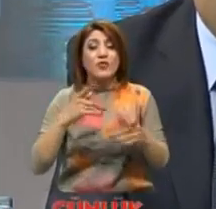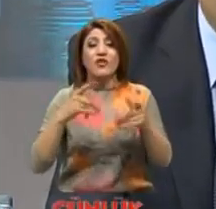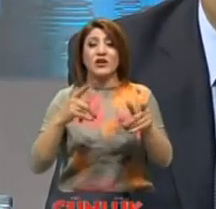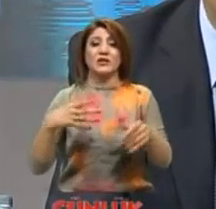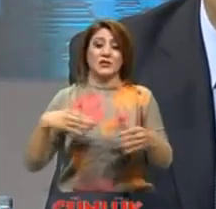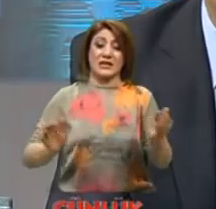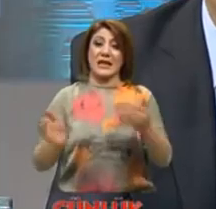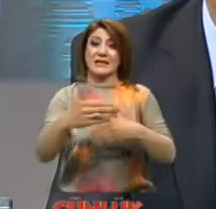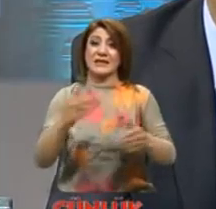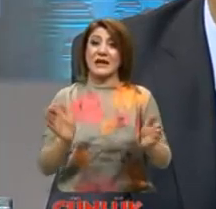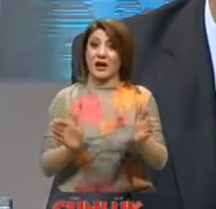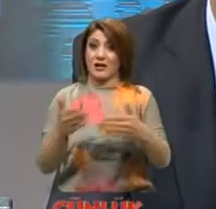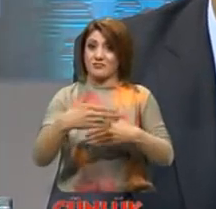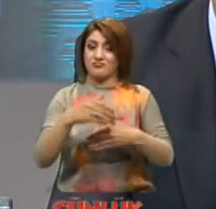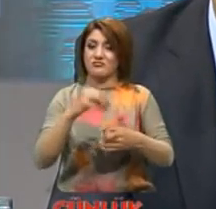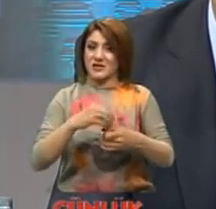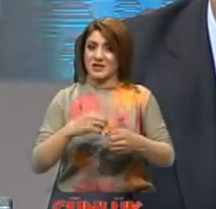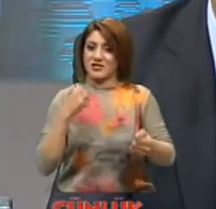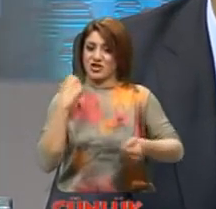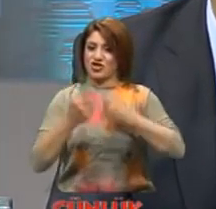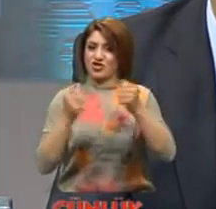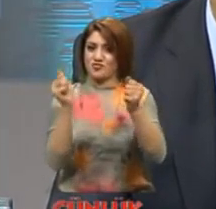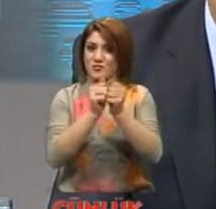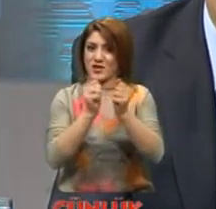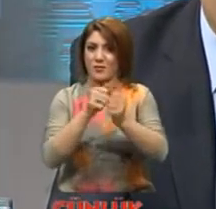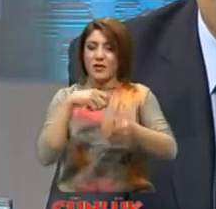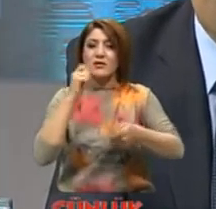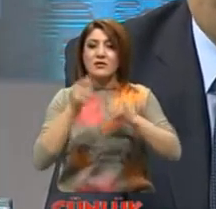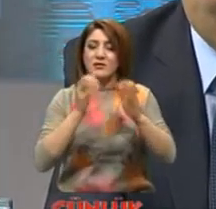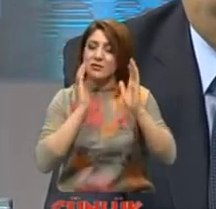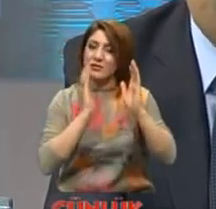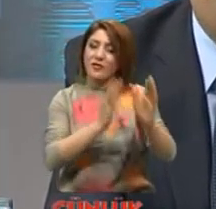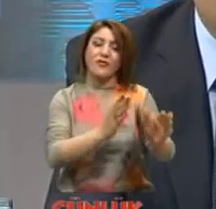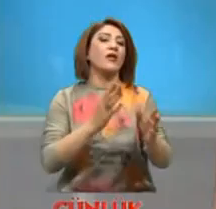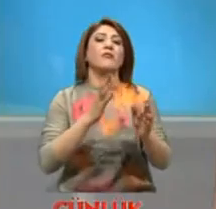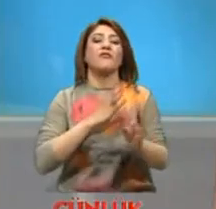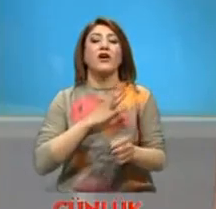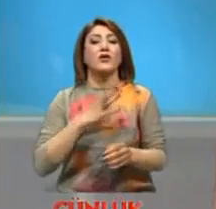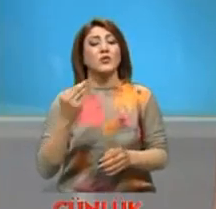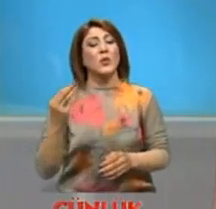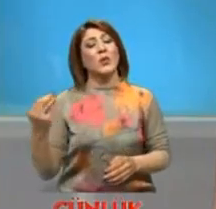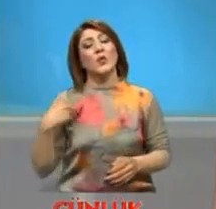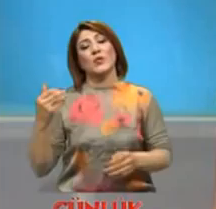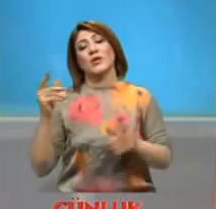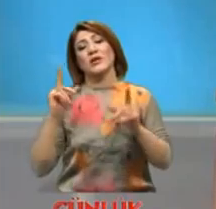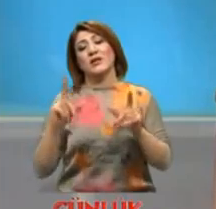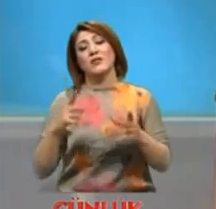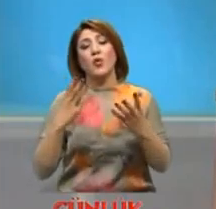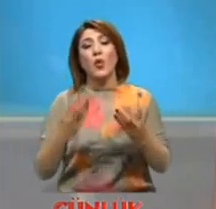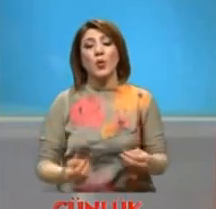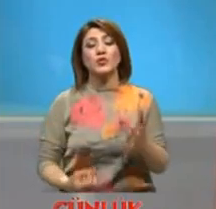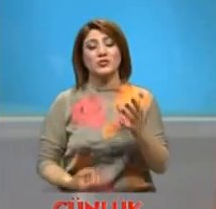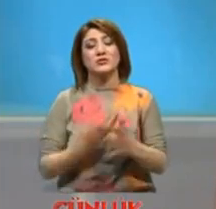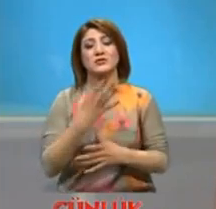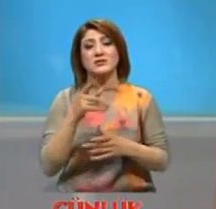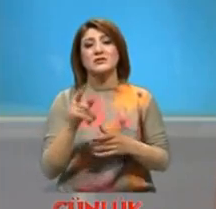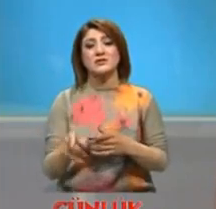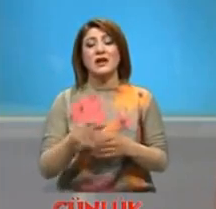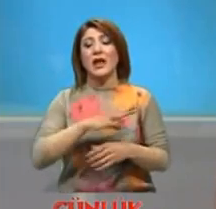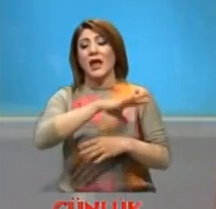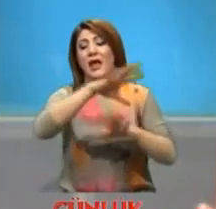bütün sendikalar burada işbirliği yaptı bizimle, beraber çalışıyoruz. Ne kadar ihtiyacımız olduğu çıkıyor ortaya tabii aslında ki, değil kesinlikle mi? Herkesin ne kadar kesinlikle buna